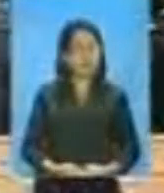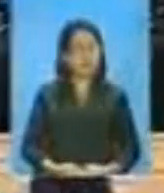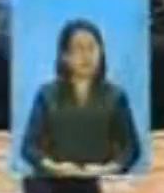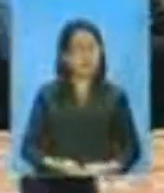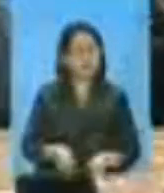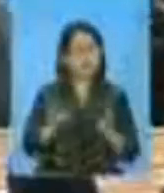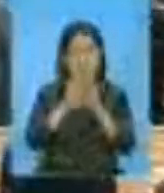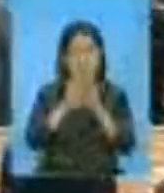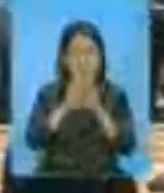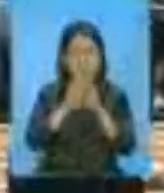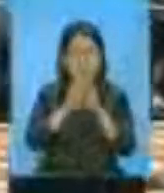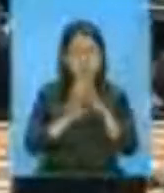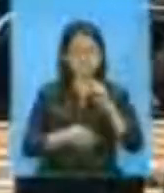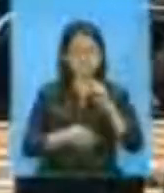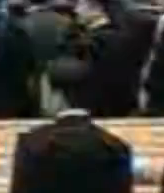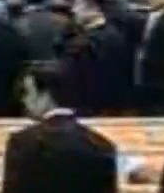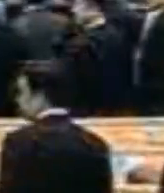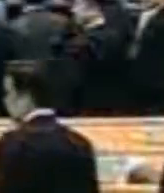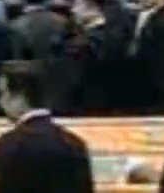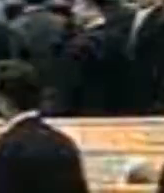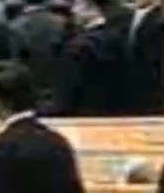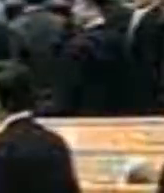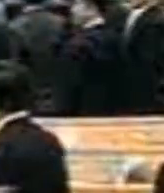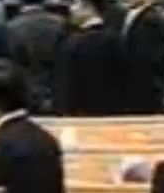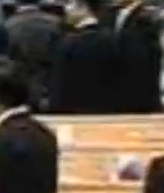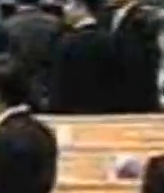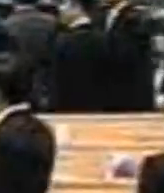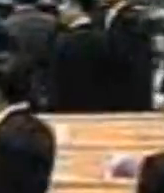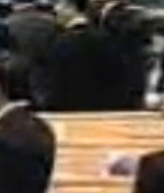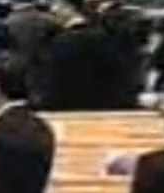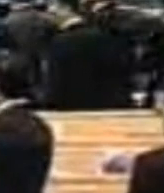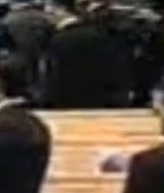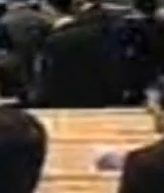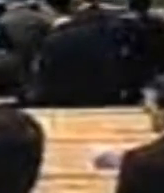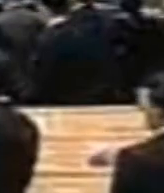ประชุมพรุ่งนี้9.30 นะครับ